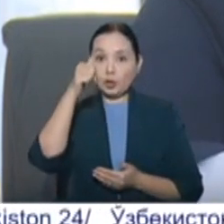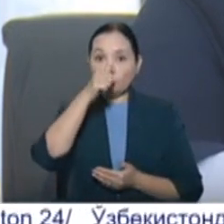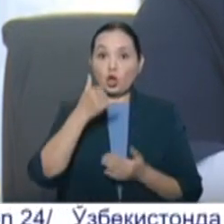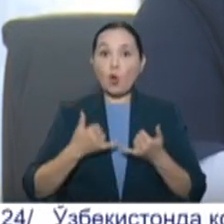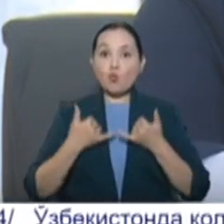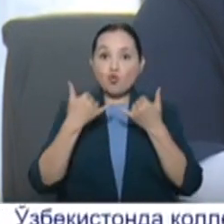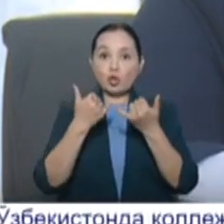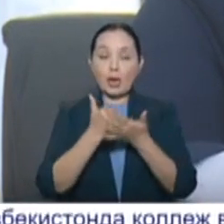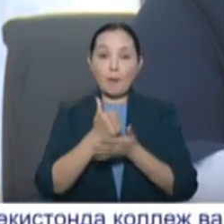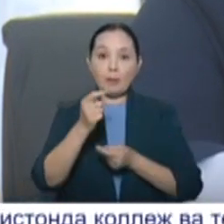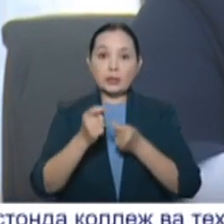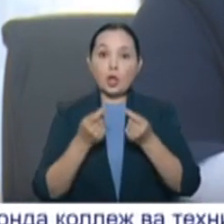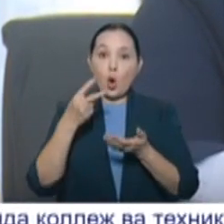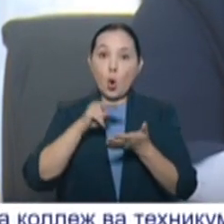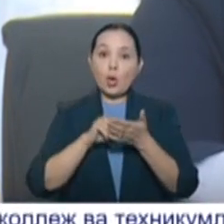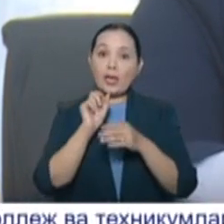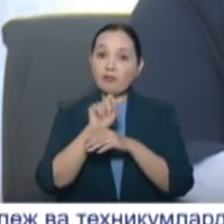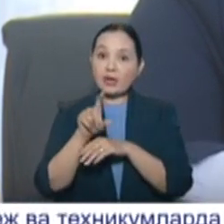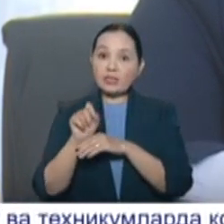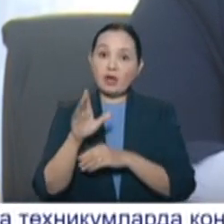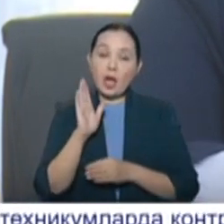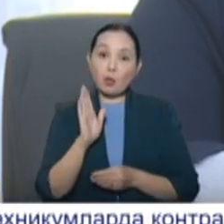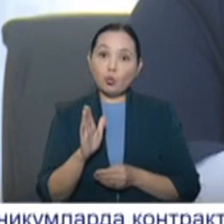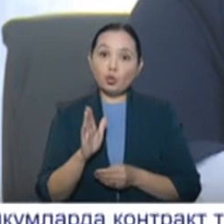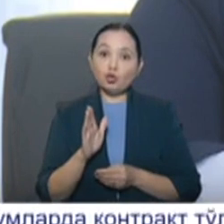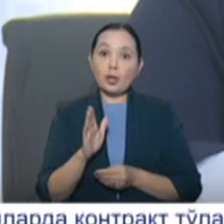muhtaram prezidentimiz qo'yilgan vazifalar bo'yicha